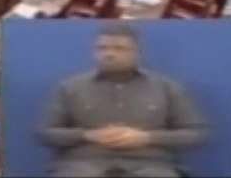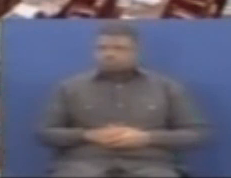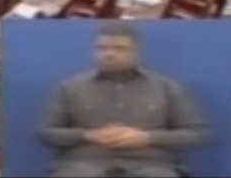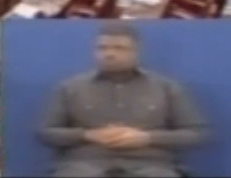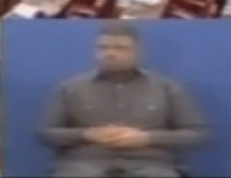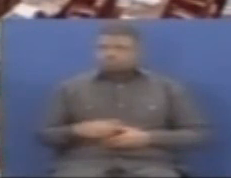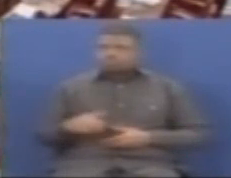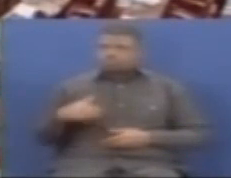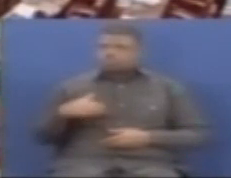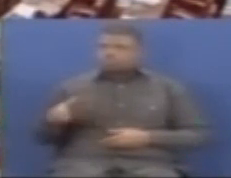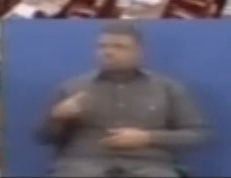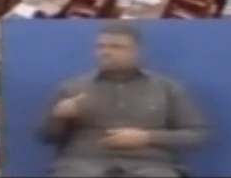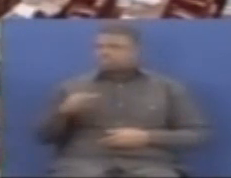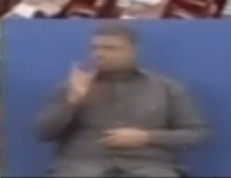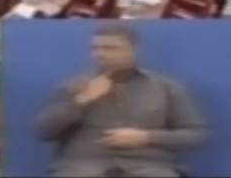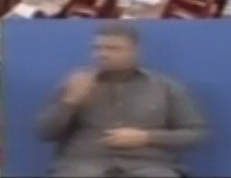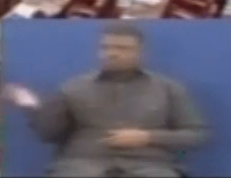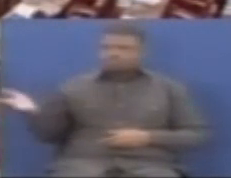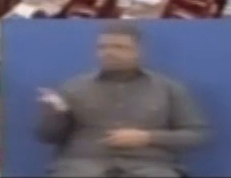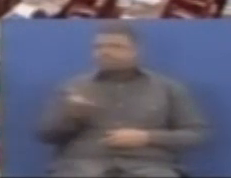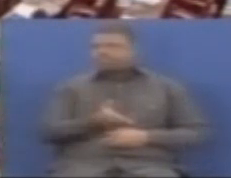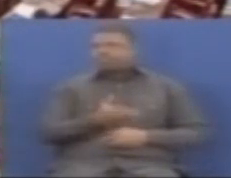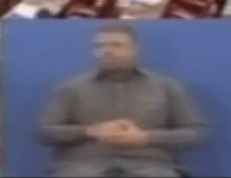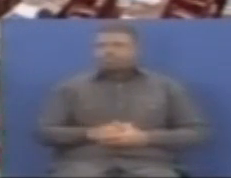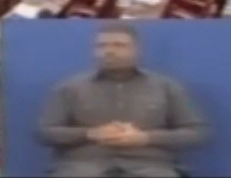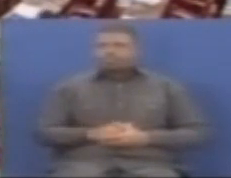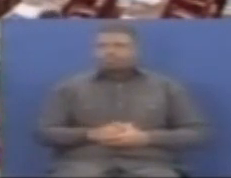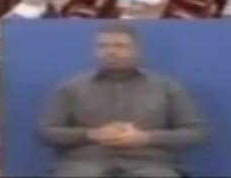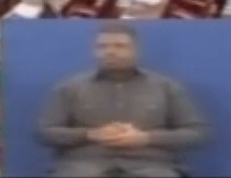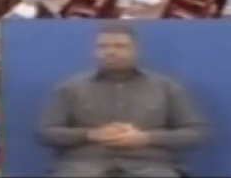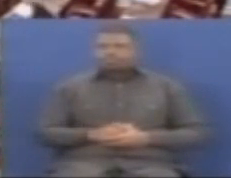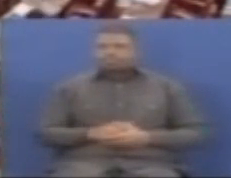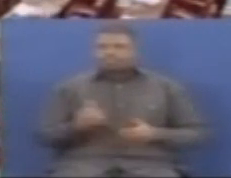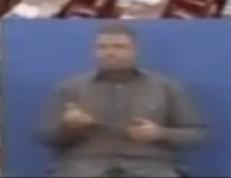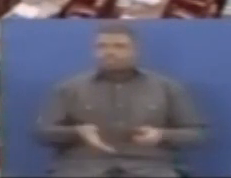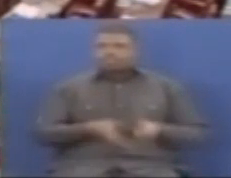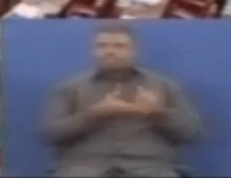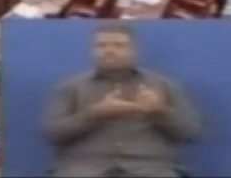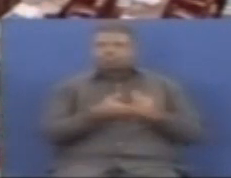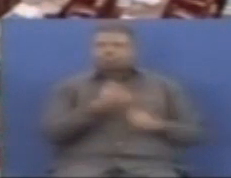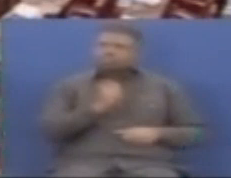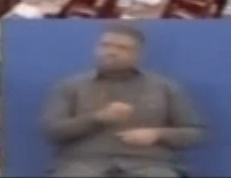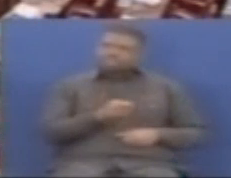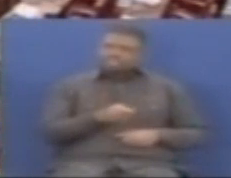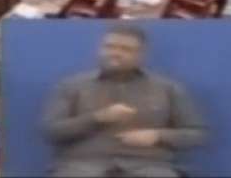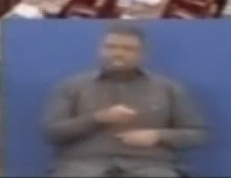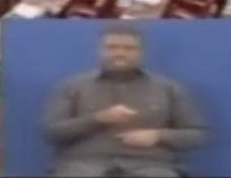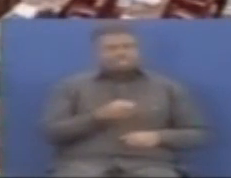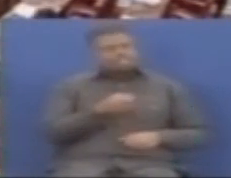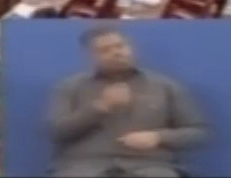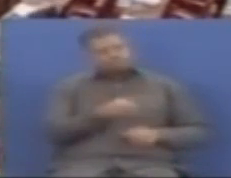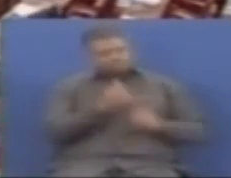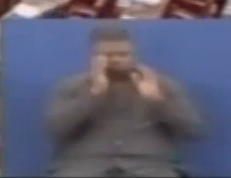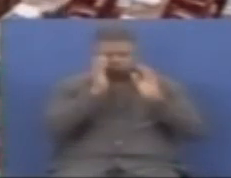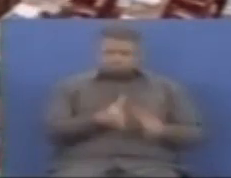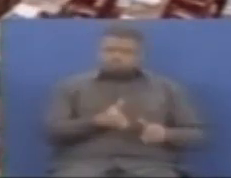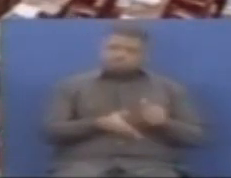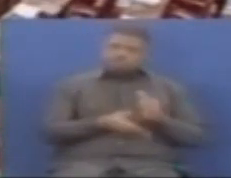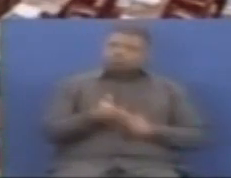Mheshimiwa Waziri wa Nishati. Mheshimiwa Naibu Spika, kwanza napenda nimpongeze sana Mheshimiwa Naibu